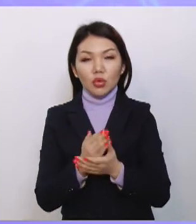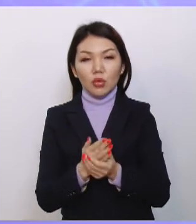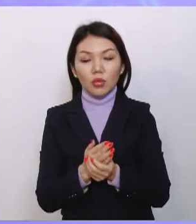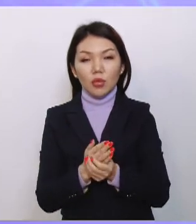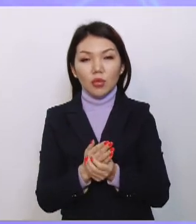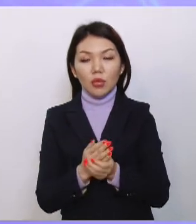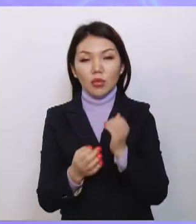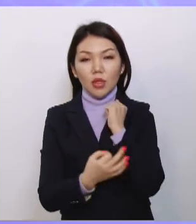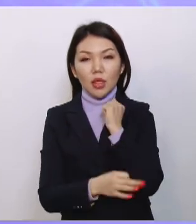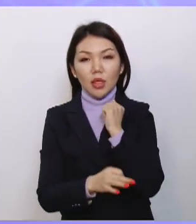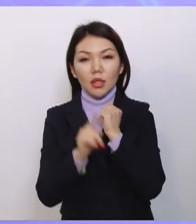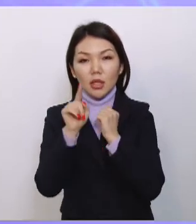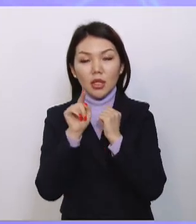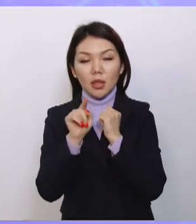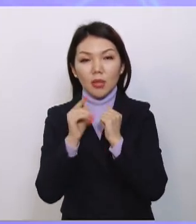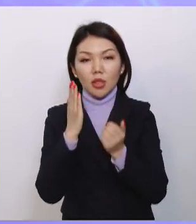коюлат.